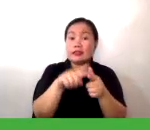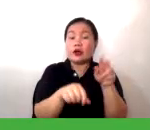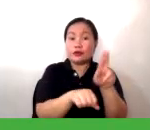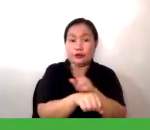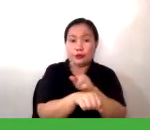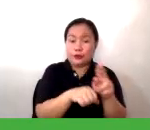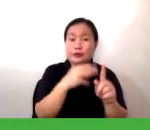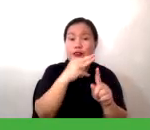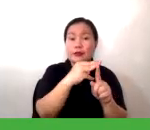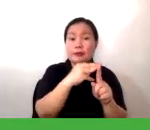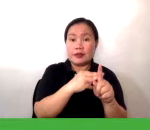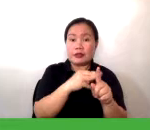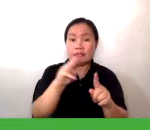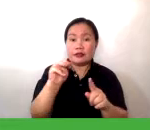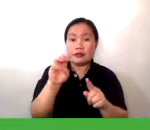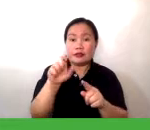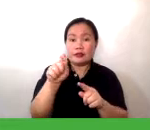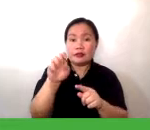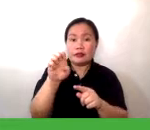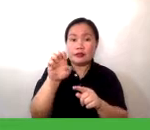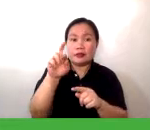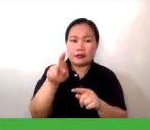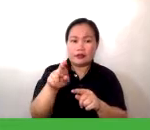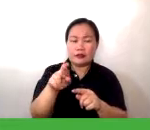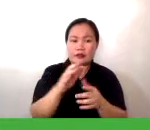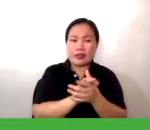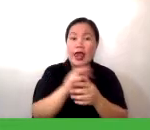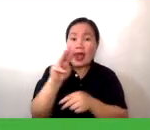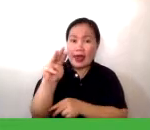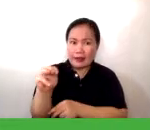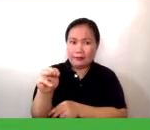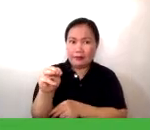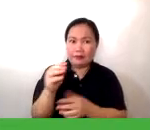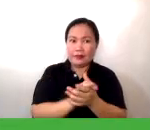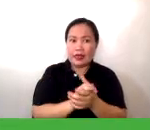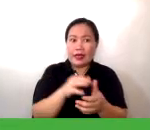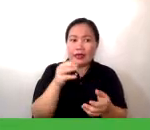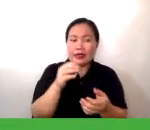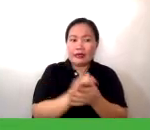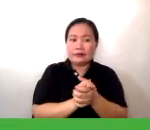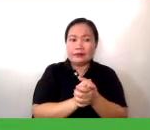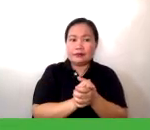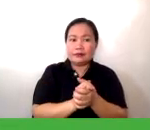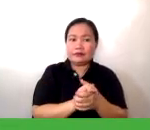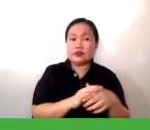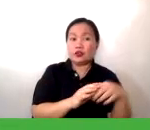unit is meter. So anong gagawin natin? Yung kilo mo magiging